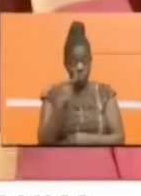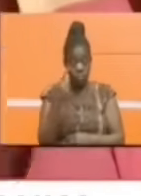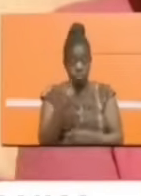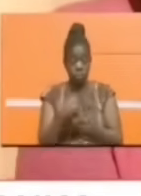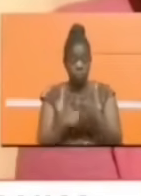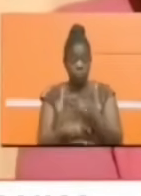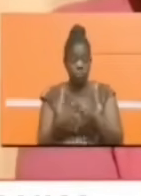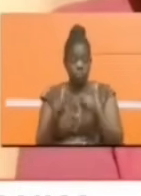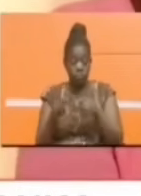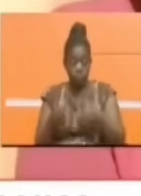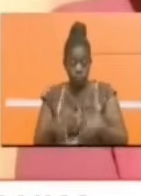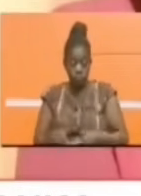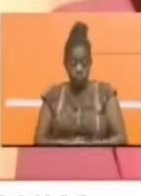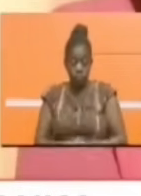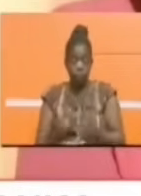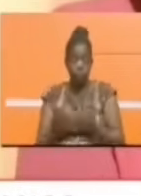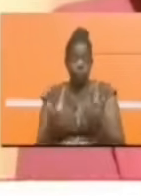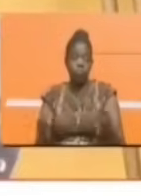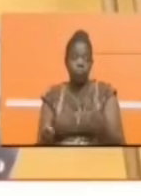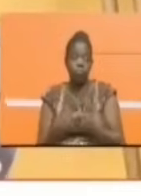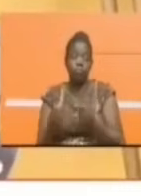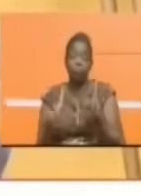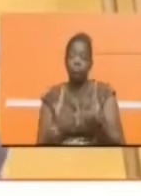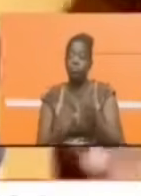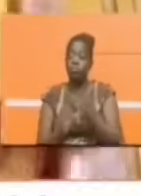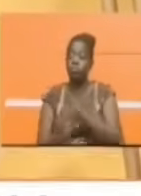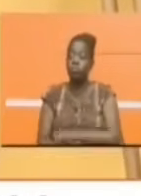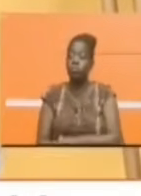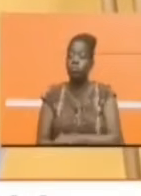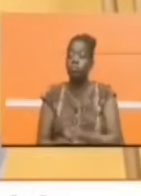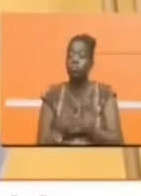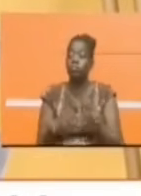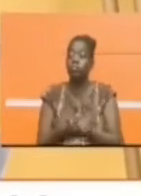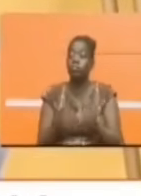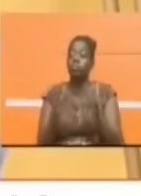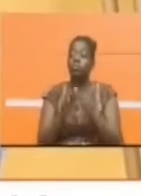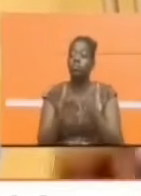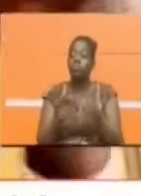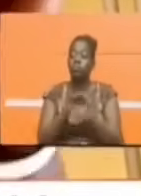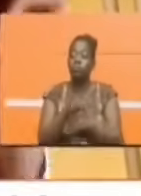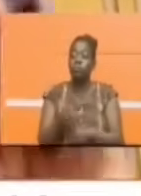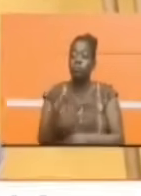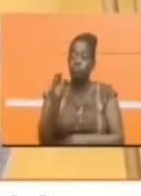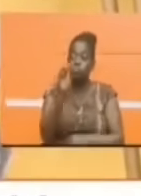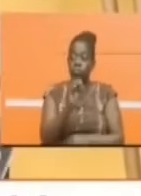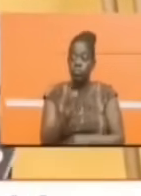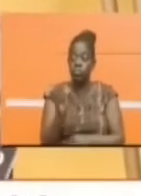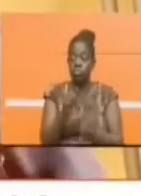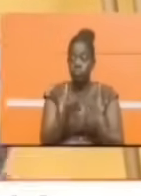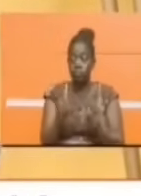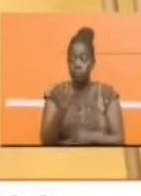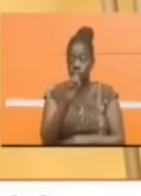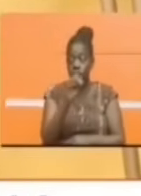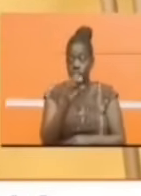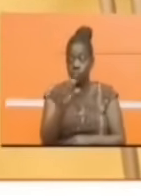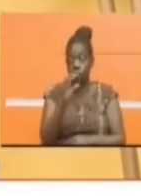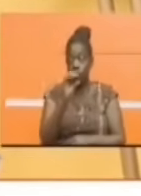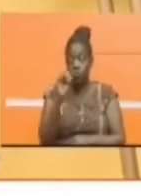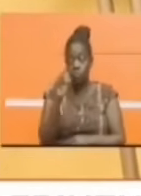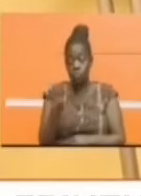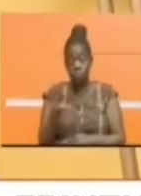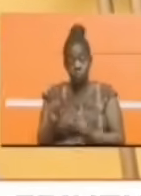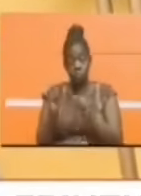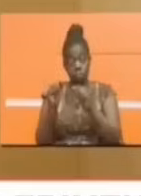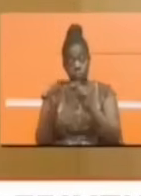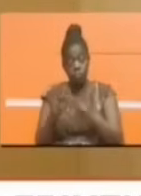n'amulumba n'amuzaalamu abaana ate n'amukolako n'ebikolo n'ennyumba banyukubyemu ekituli naye osisaidi teyagenda